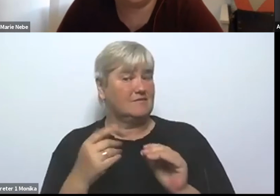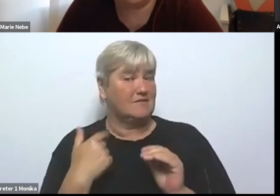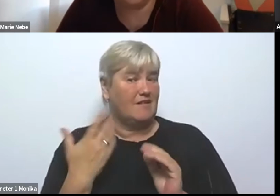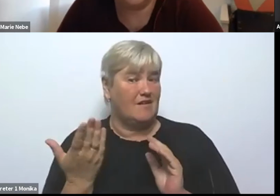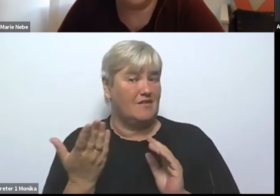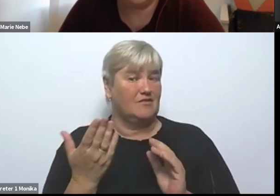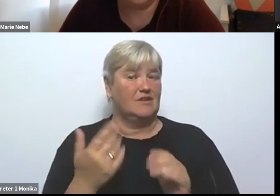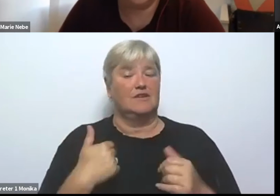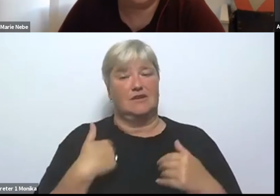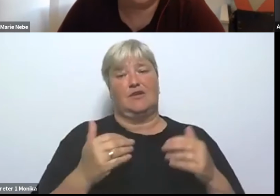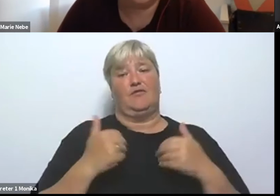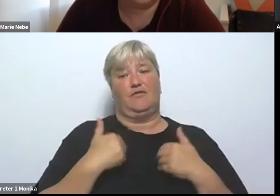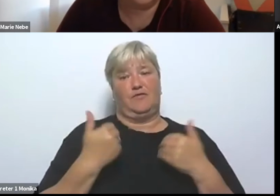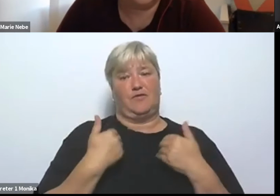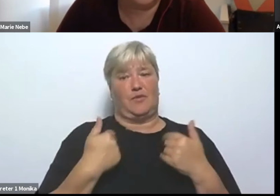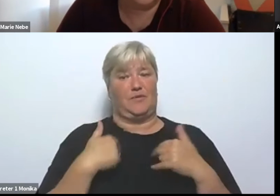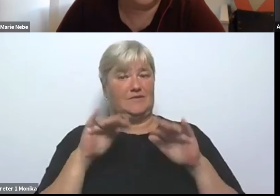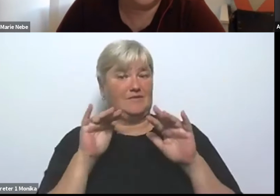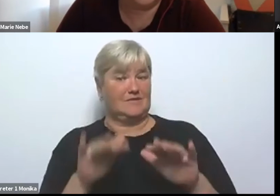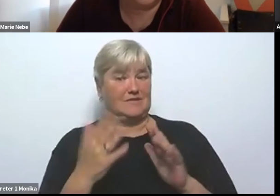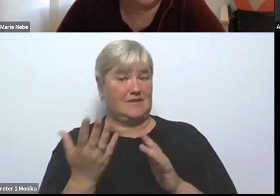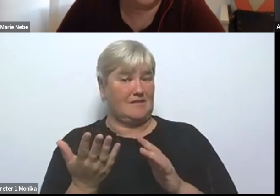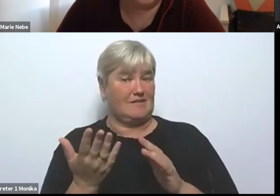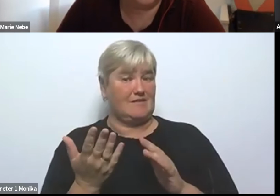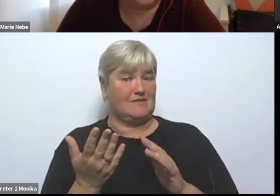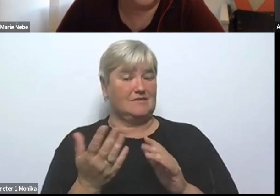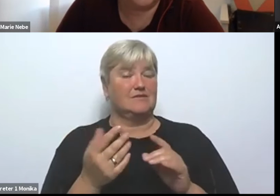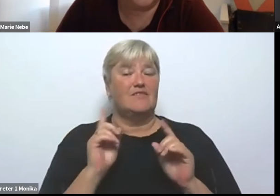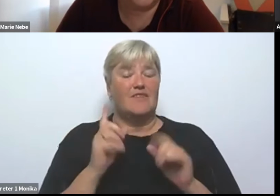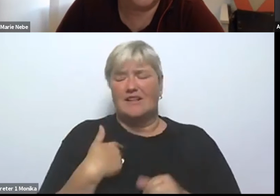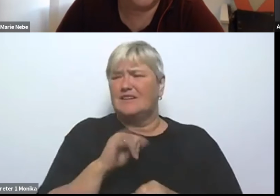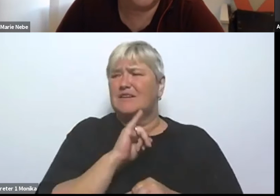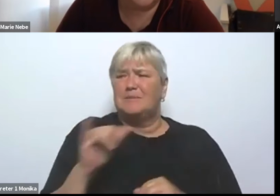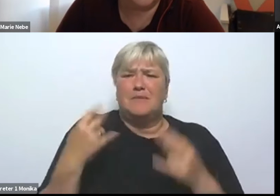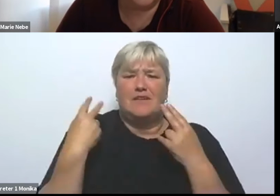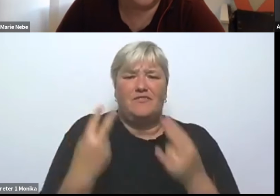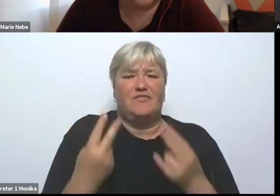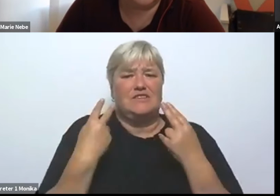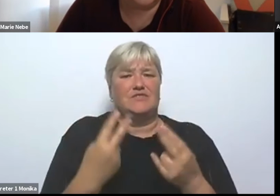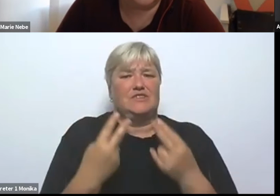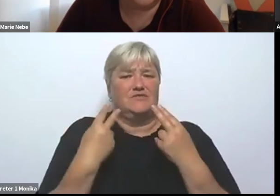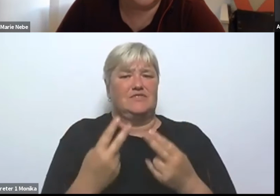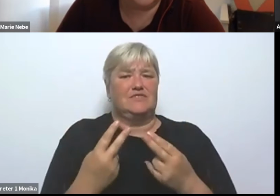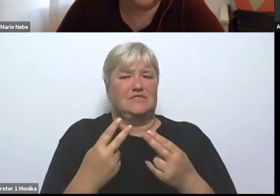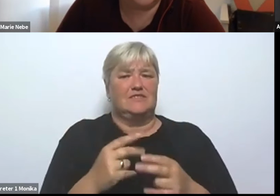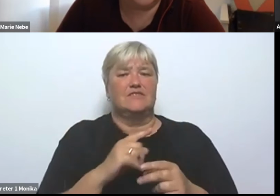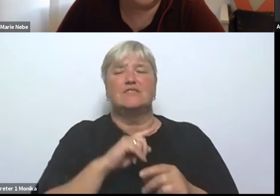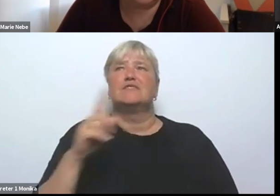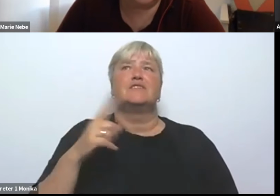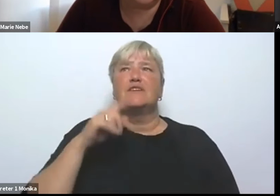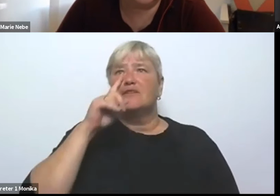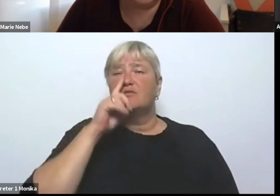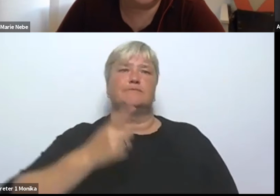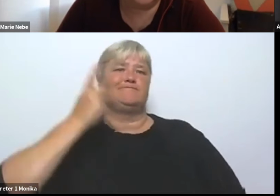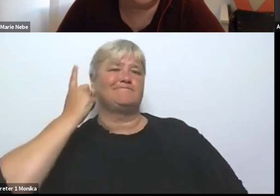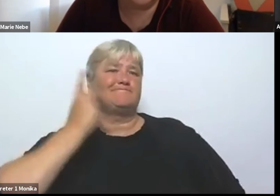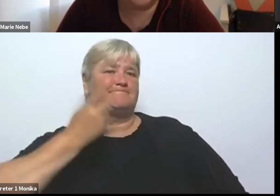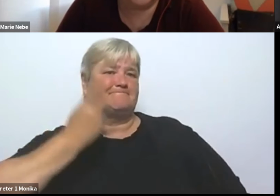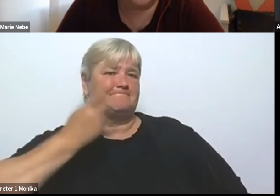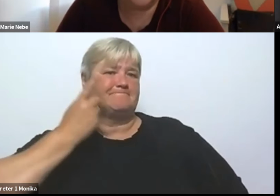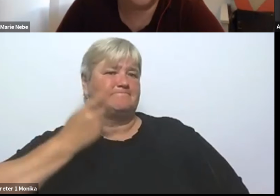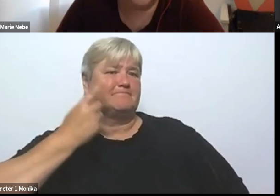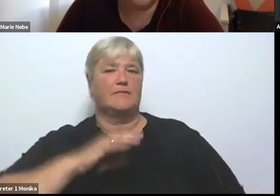macht uns große Freude. Und weil es uns einfach immer wichtig war und auch wichtig ist, nicht mit dem erhobenen Zeigefinger durch die Gegend zu rennen